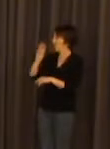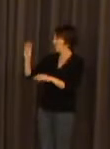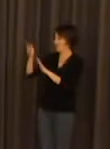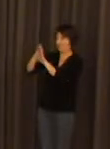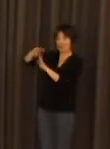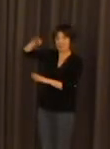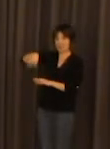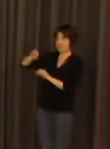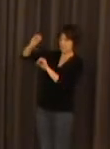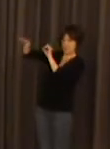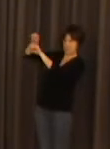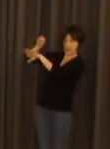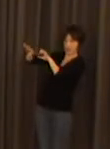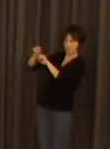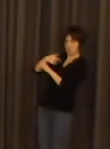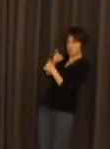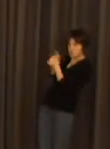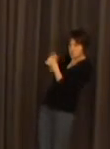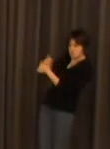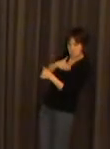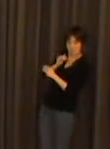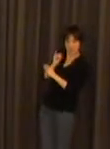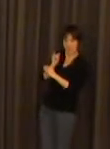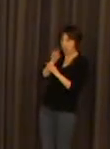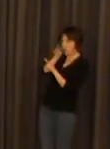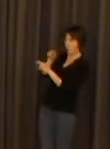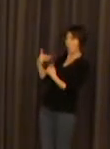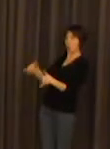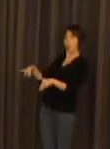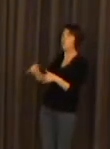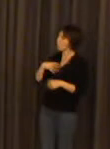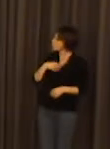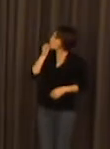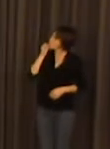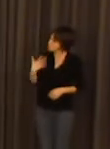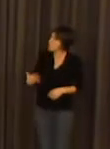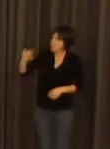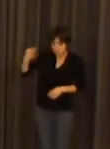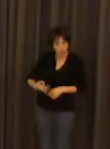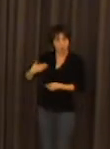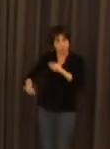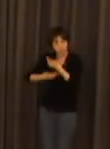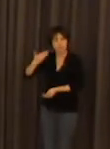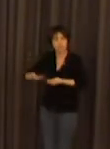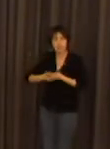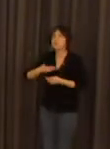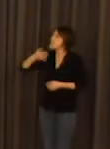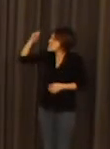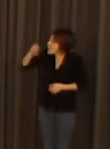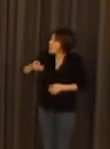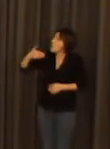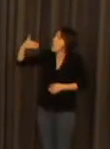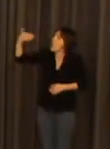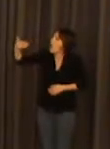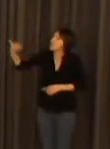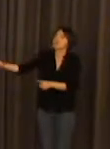signes, us puc assegurar que aquest és un procés que funciona, que va tirant endavant i que en un moment determinat podrem tancar